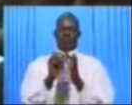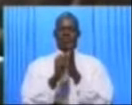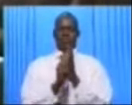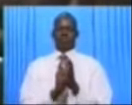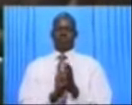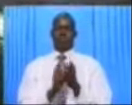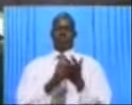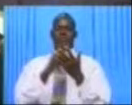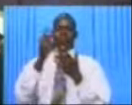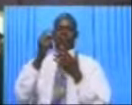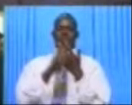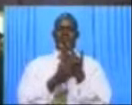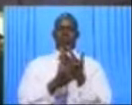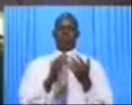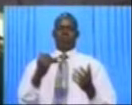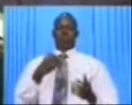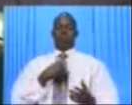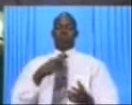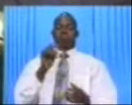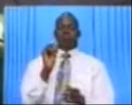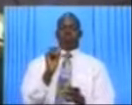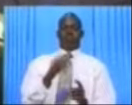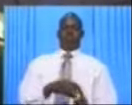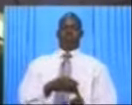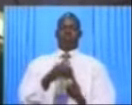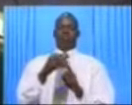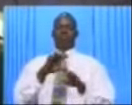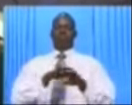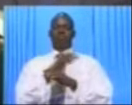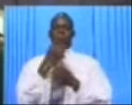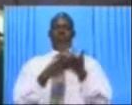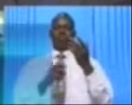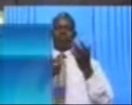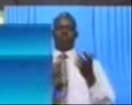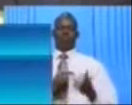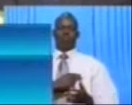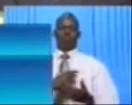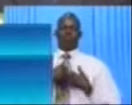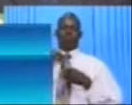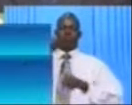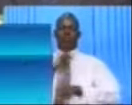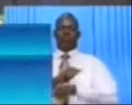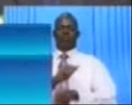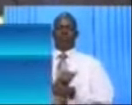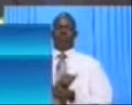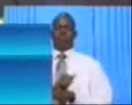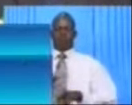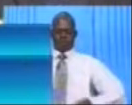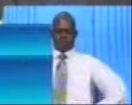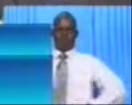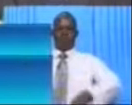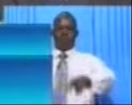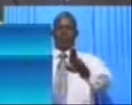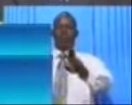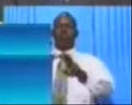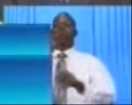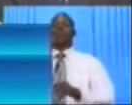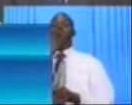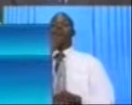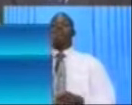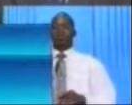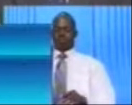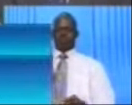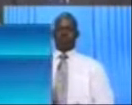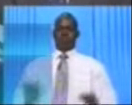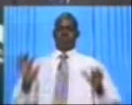ces projets. Et il y a des points par exemple particuliers sur lesquels nous avons travaillé. C'est notamment l'autoroute qui doit donc relier